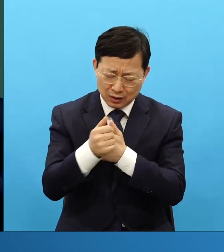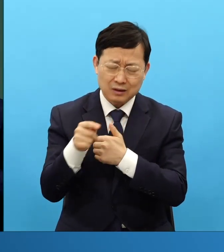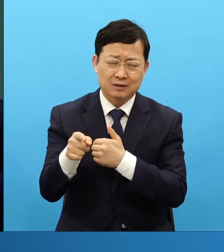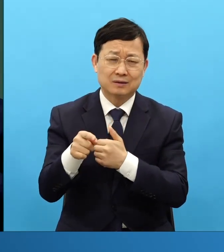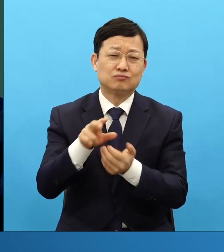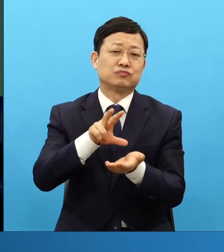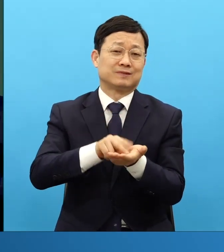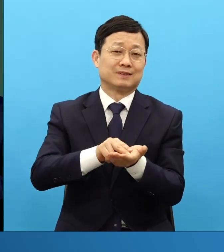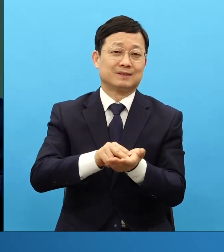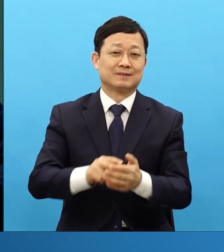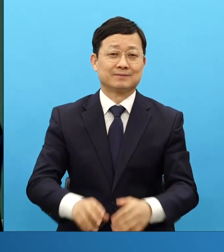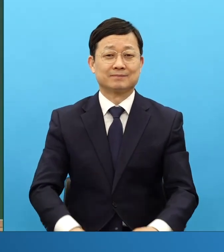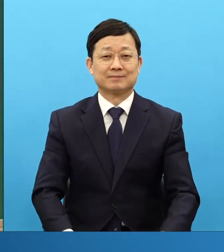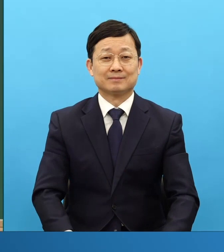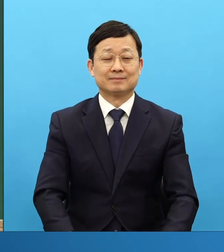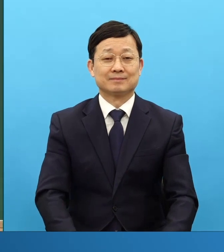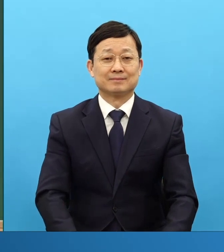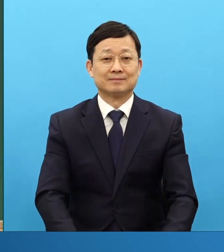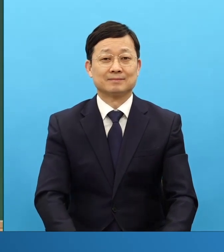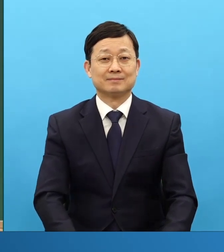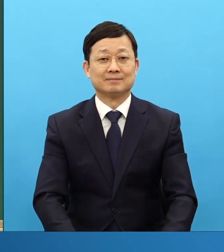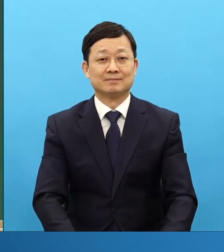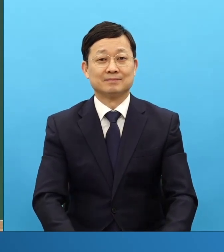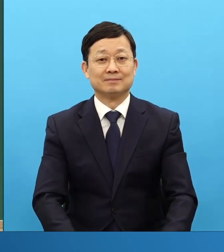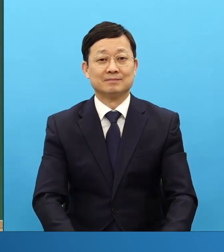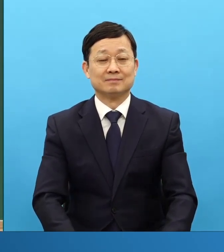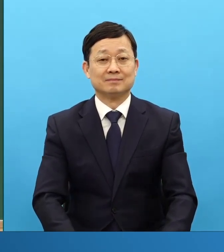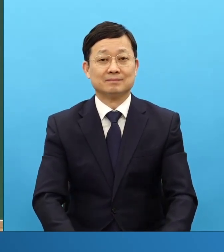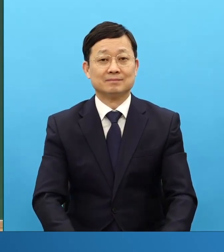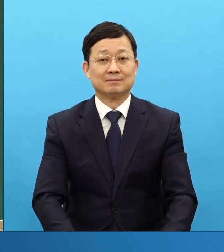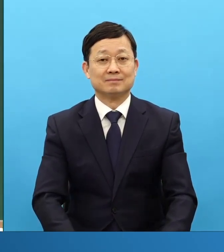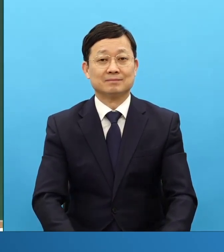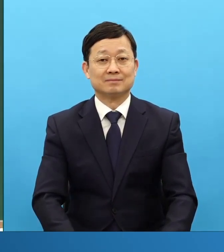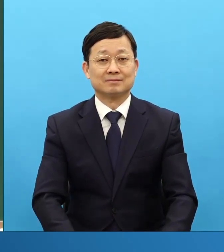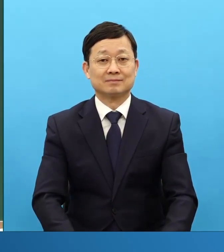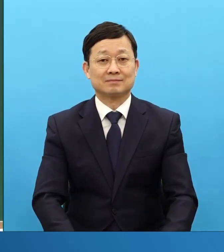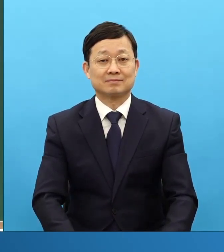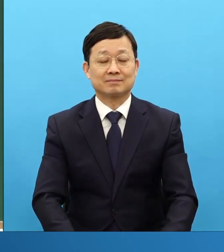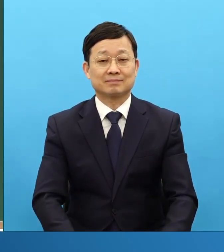physical interpretation. 사실 또 우리 지금